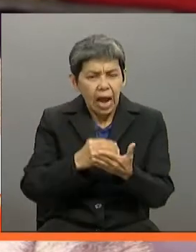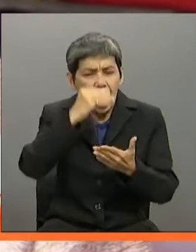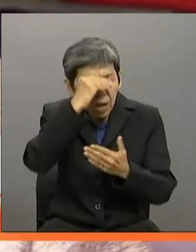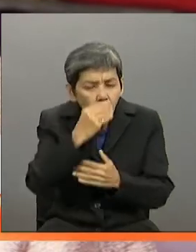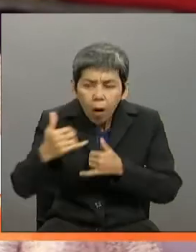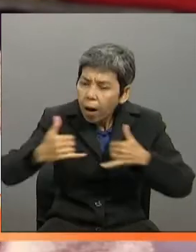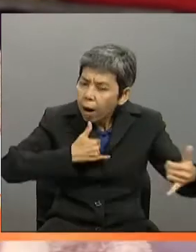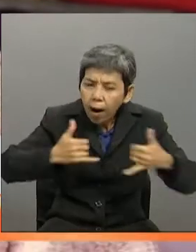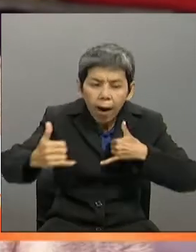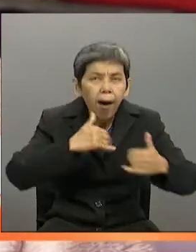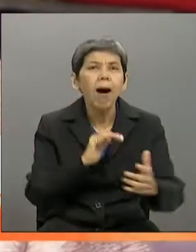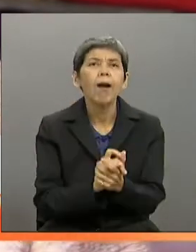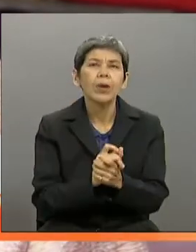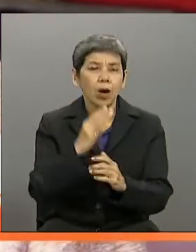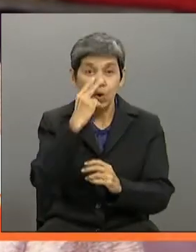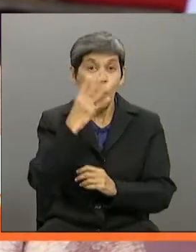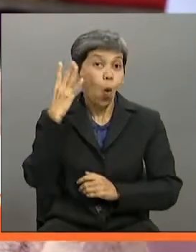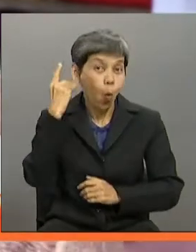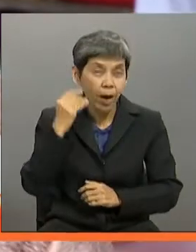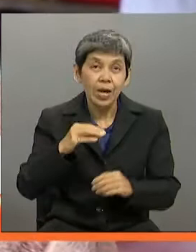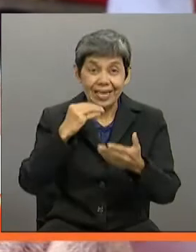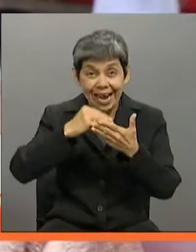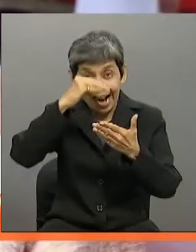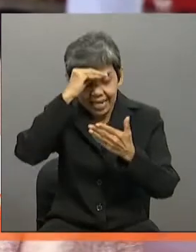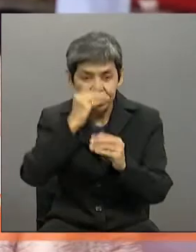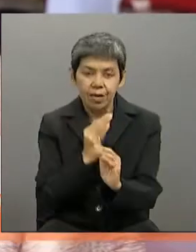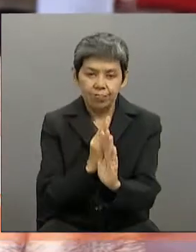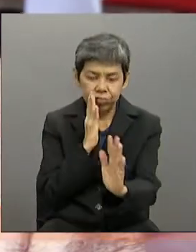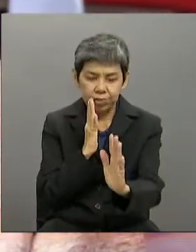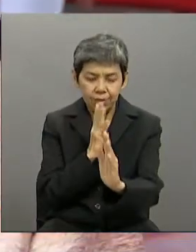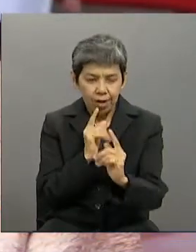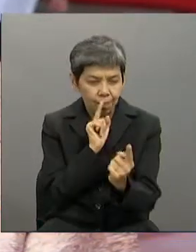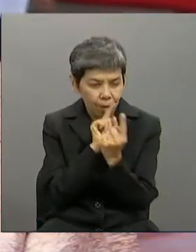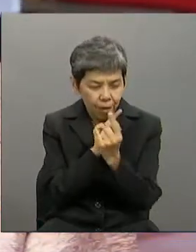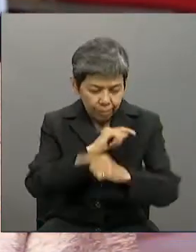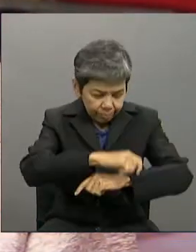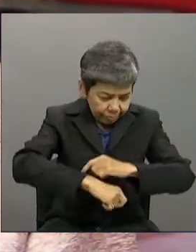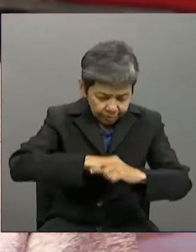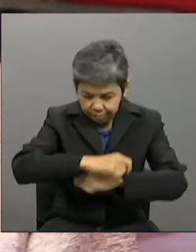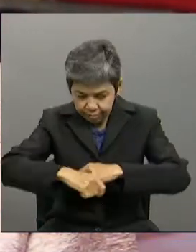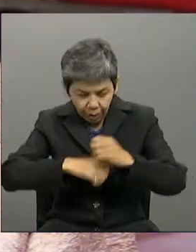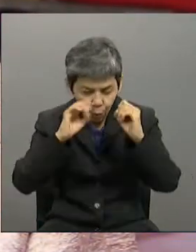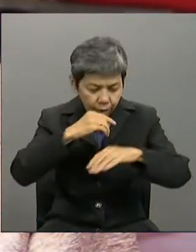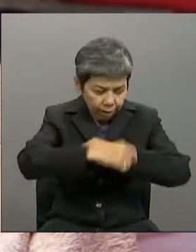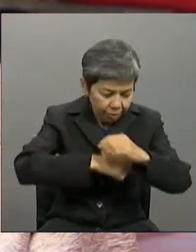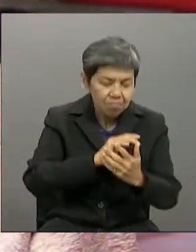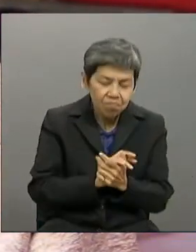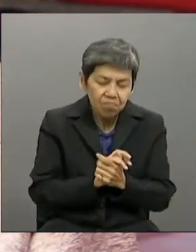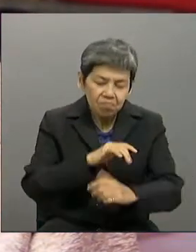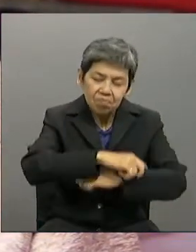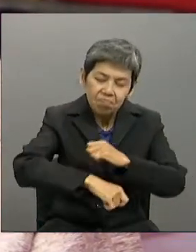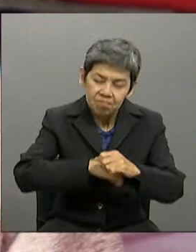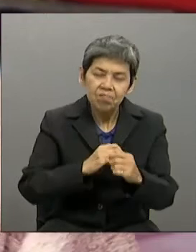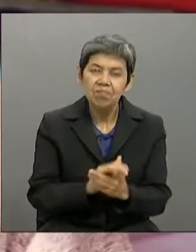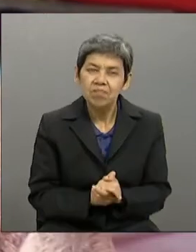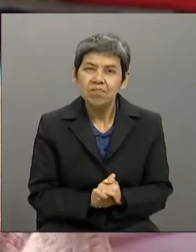าโดยเฉพาะภาพเมื่อคืนนี้ครับบรรดาลูกศิษย์เข้าแถวกันผูกมัดแขนอาจารย์นะครับหลังจากบายสีสู่ขวัญเสร็จนะ